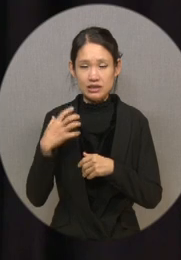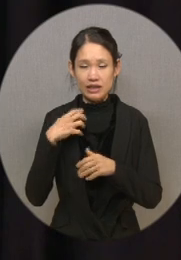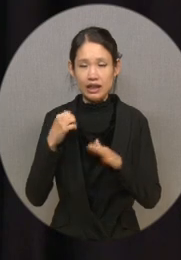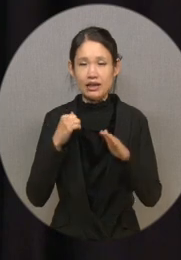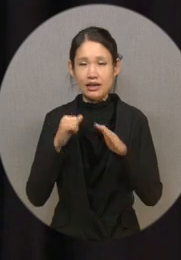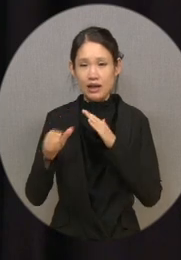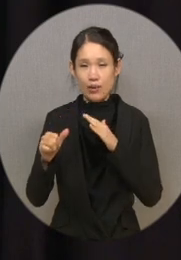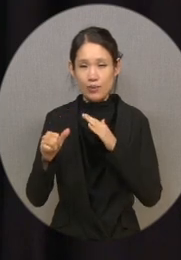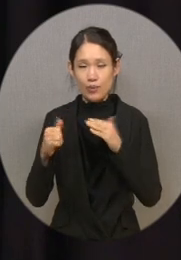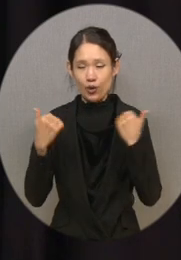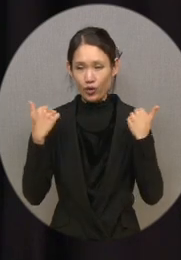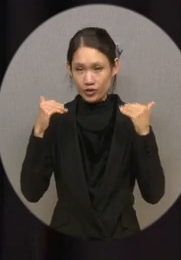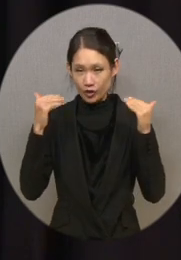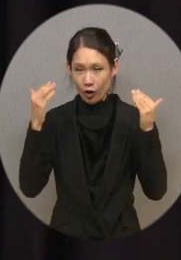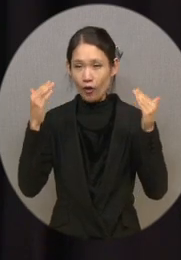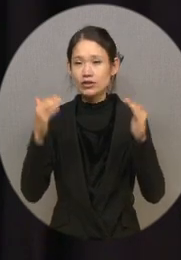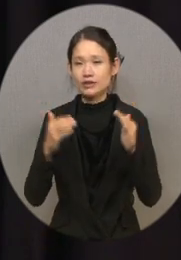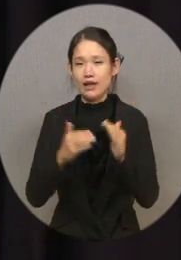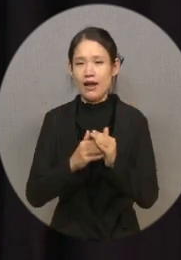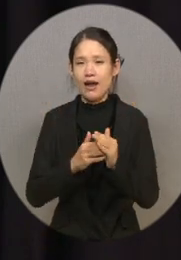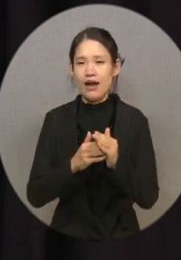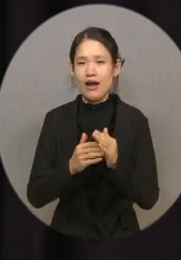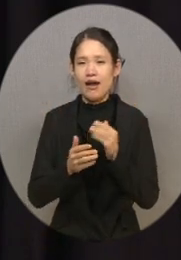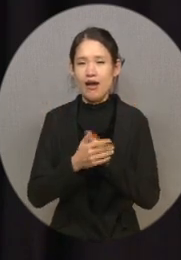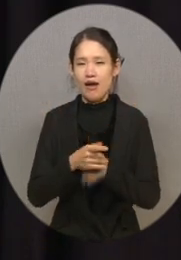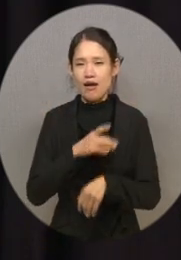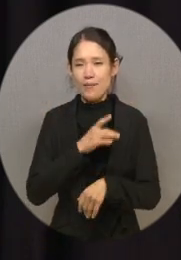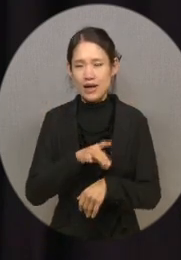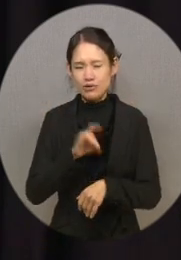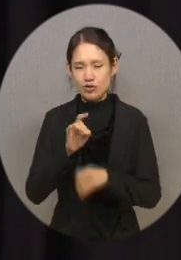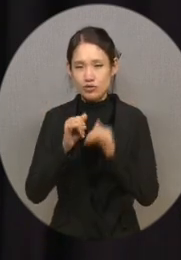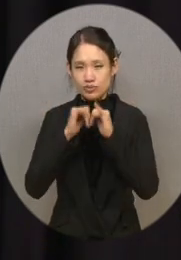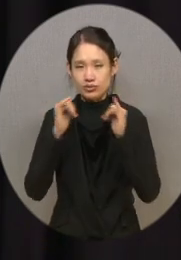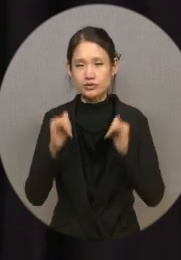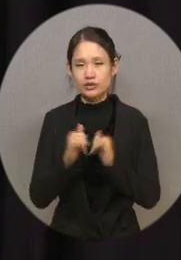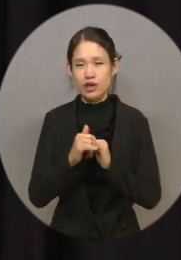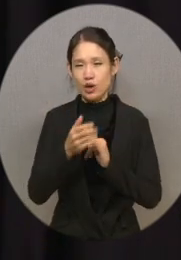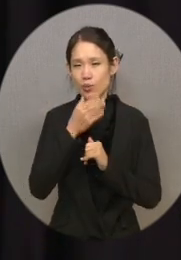기관으로 성장을 해 왔습니다. 그래서 애초에 시작은